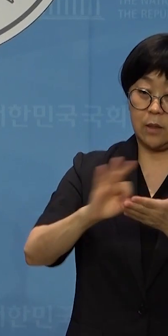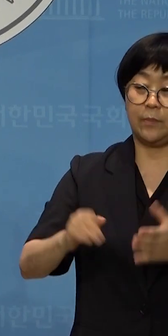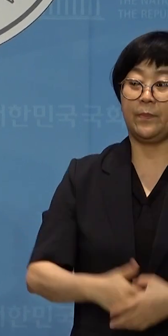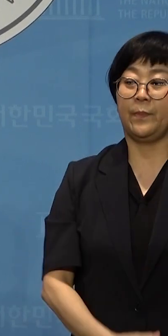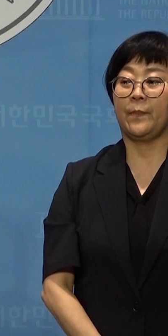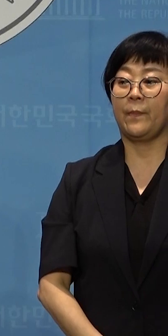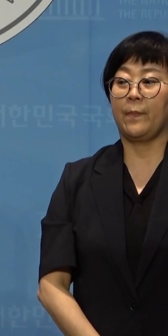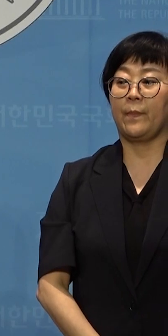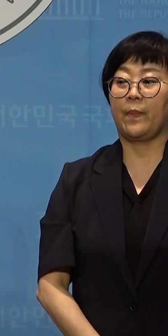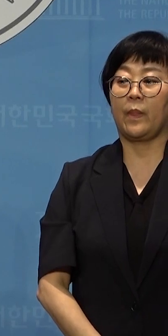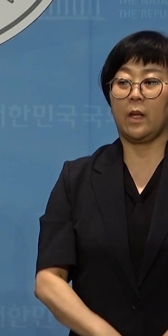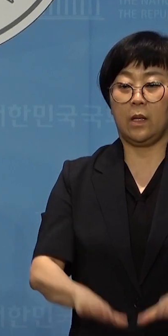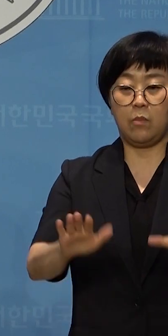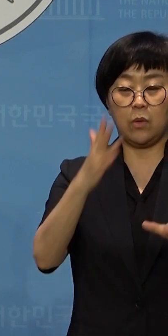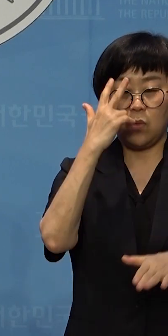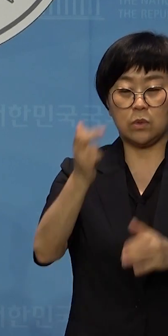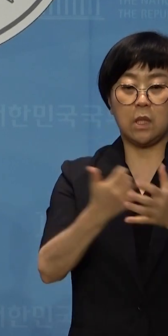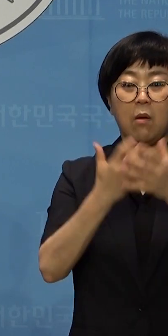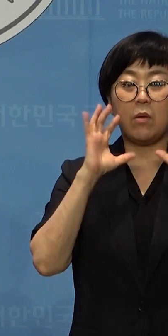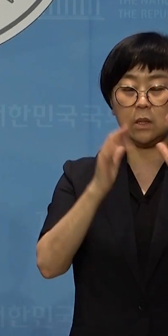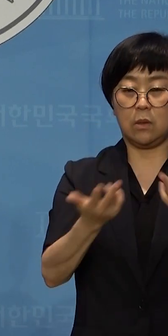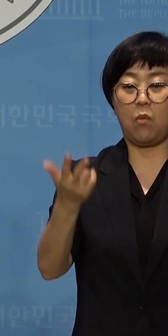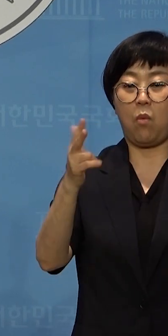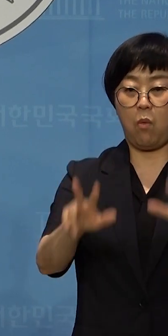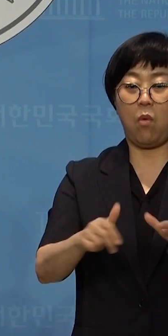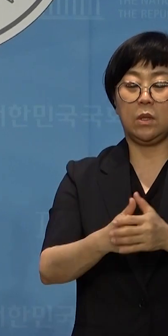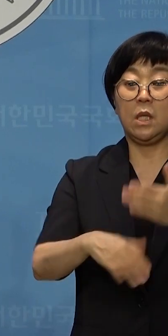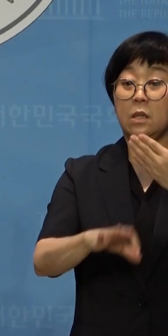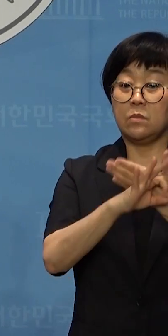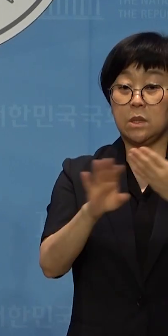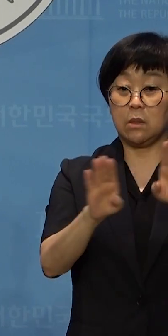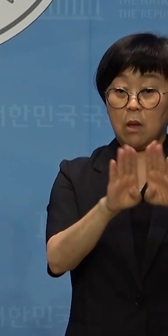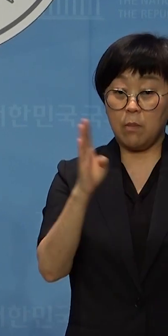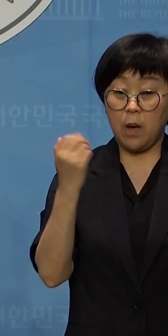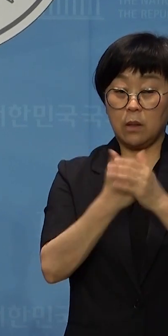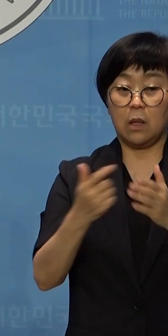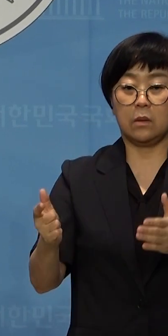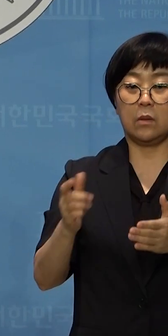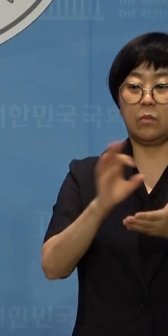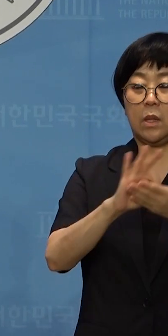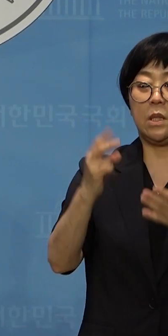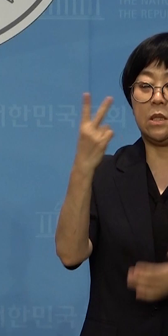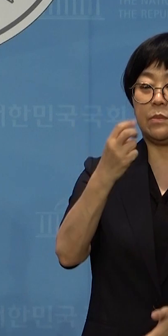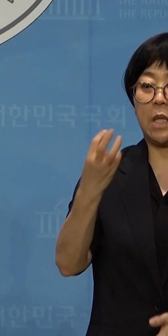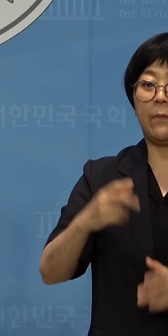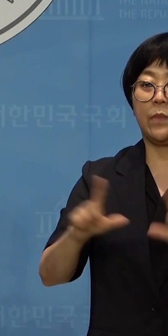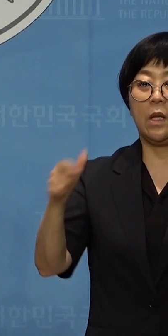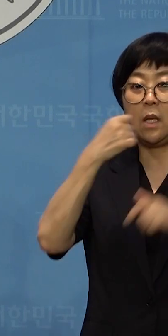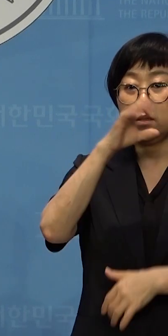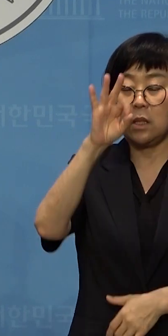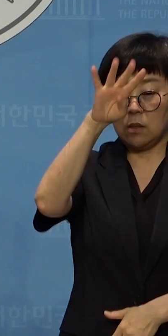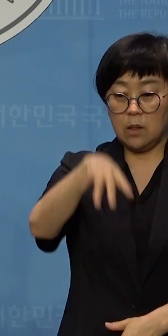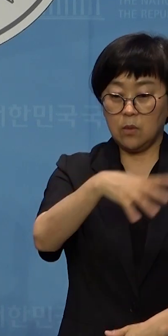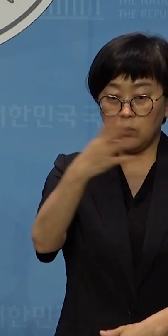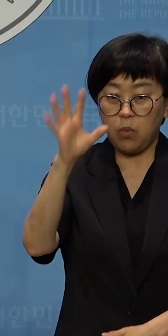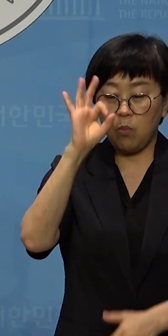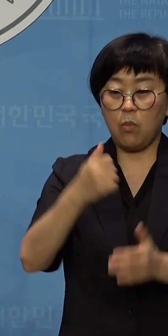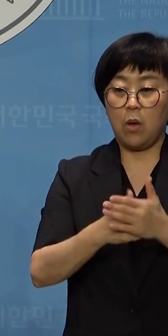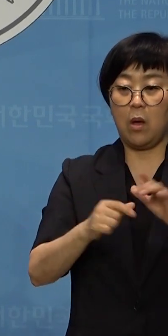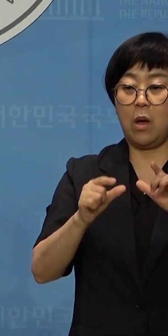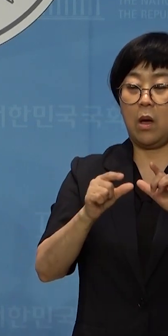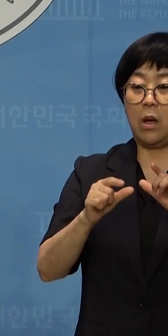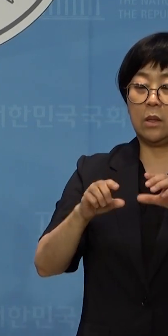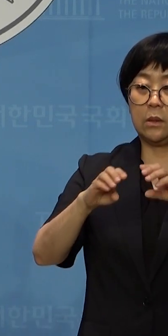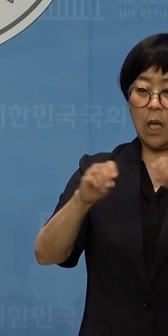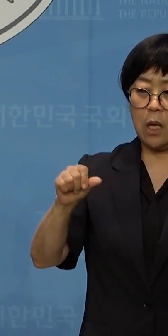예상됩니다. 이번 용산 어린이 공원의 임시 개방에 반영된 23년 예산을 보면 부분 반환